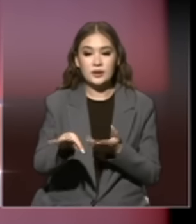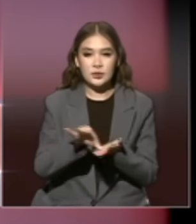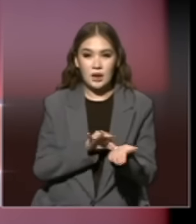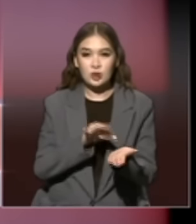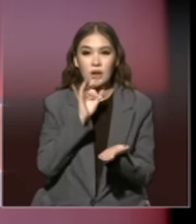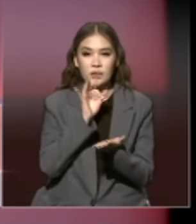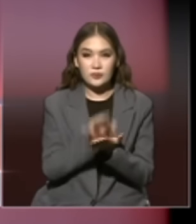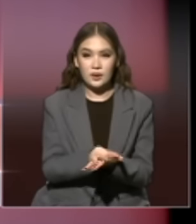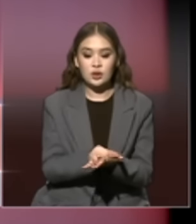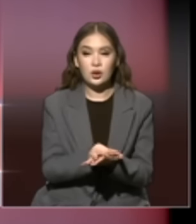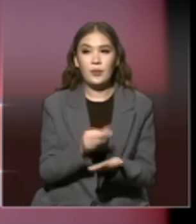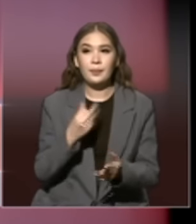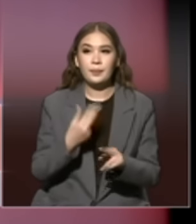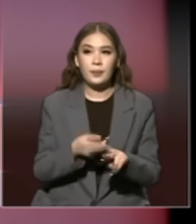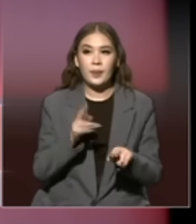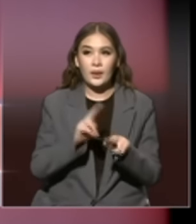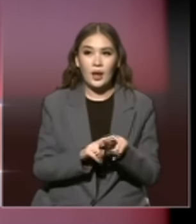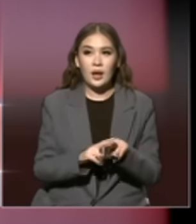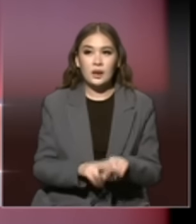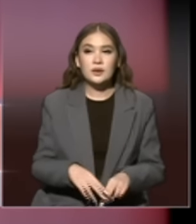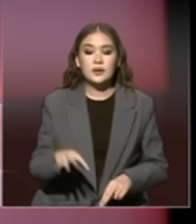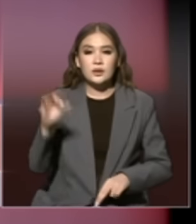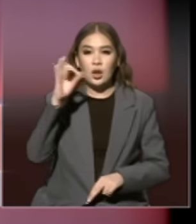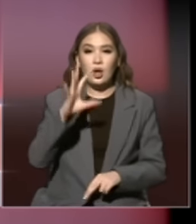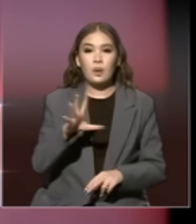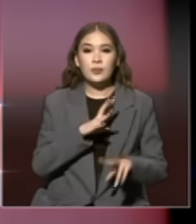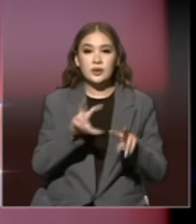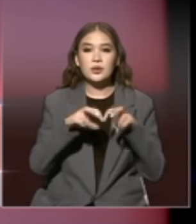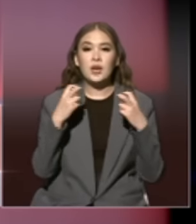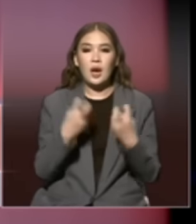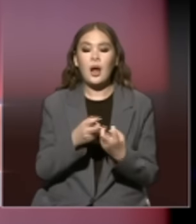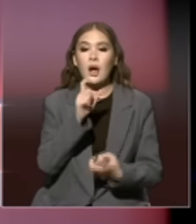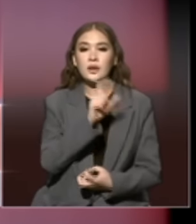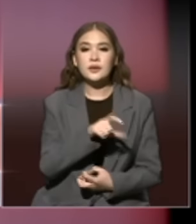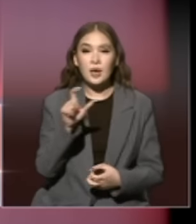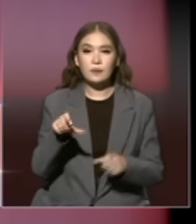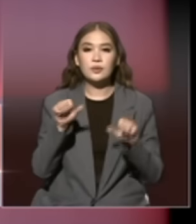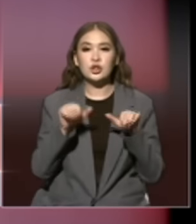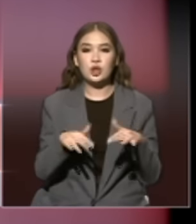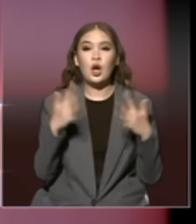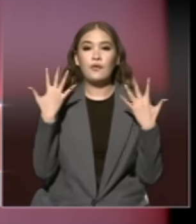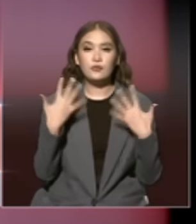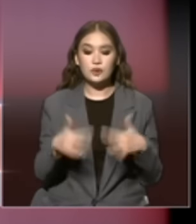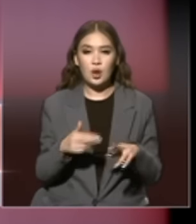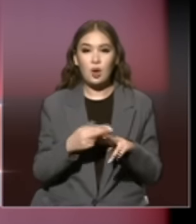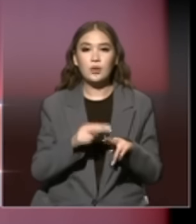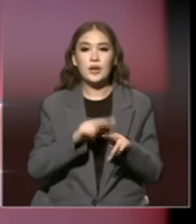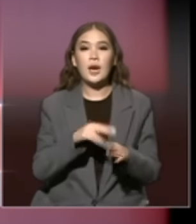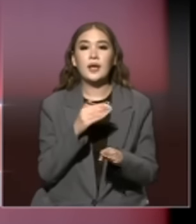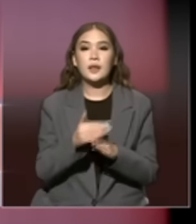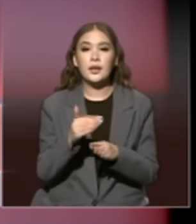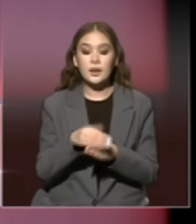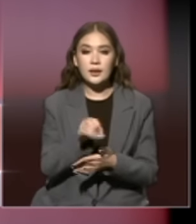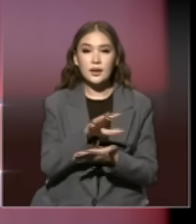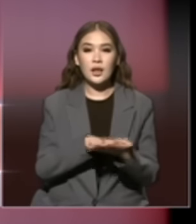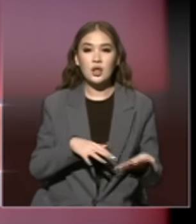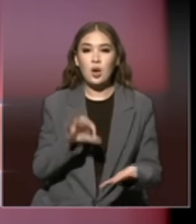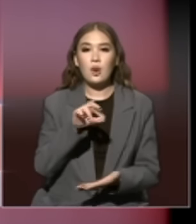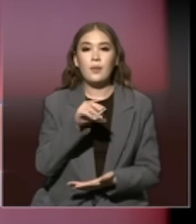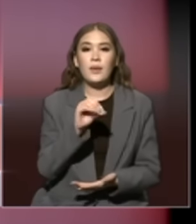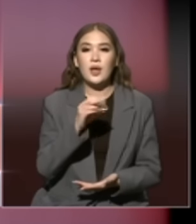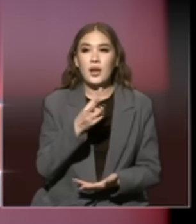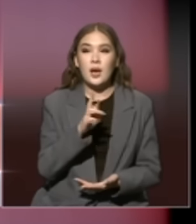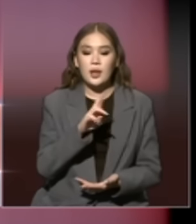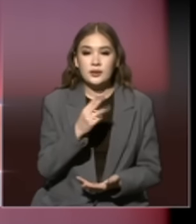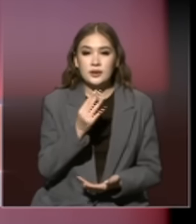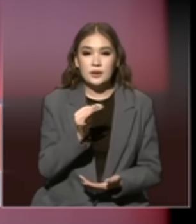солай. Айтайын деген сол алқа билердің бұл жерде уже шешімі шешілді. Одан кейін енді ары қарай біз операциялық шешімді күтеміз.